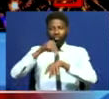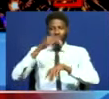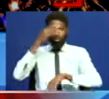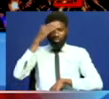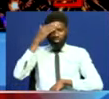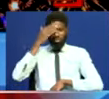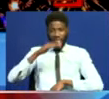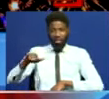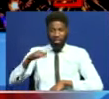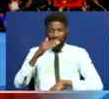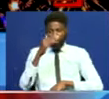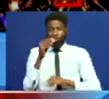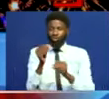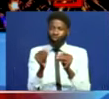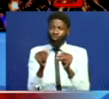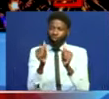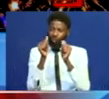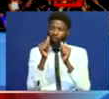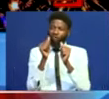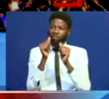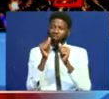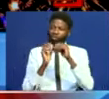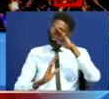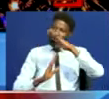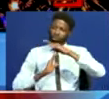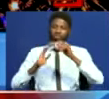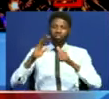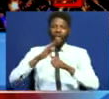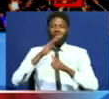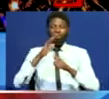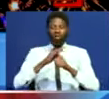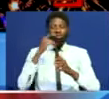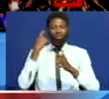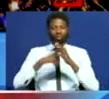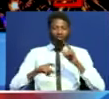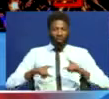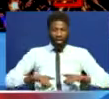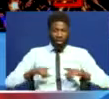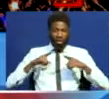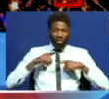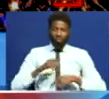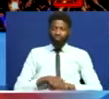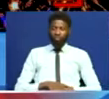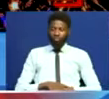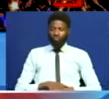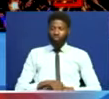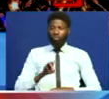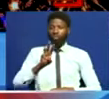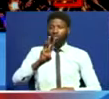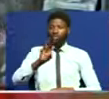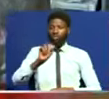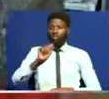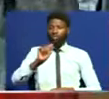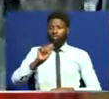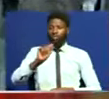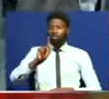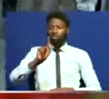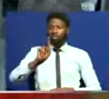dharura suala la gharama ya juu ya maisha mwaka huu mpya. Joseph Wakungu na taslifu kamili.